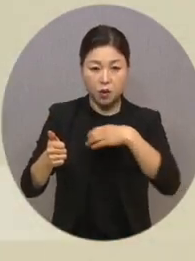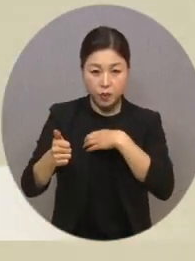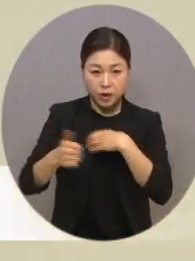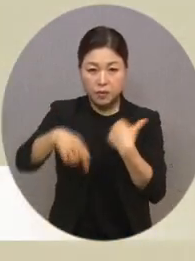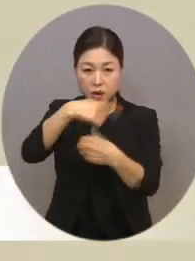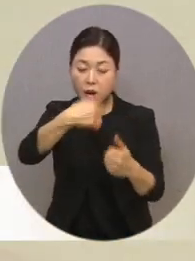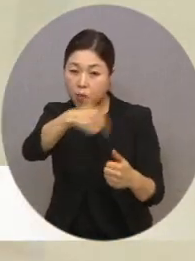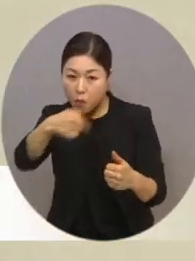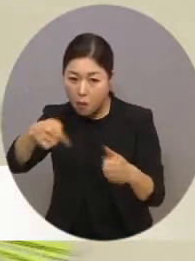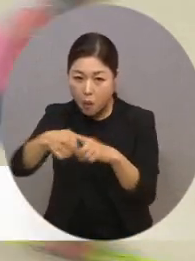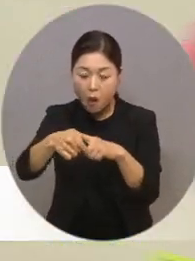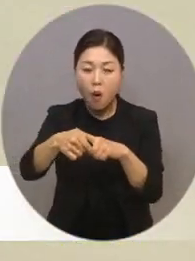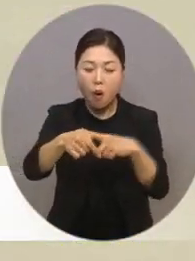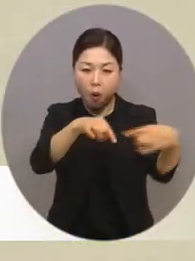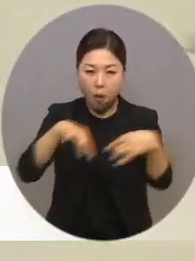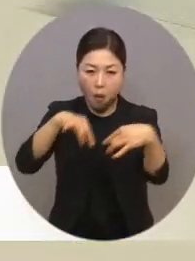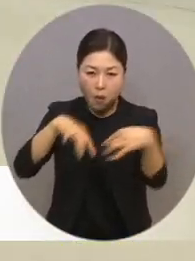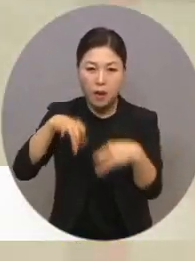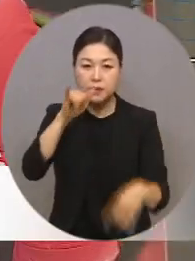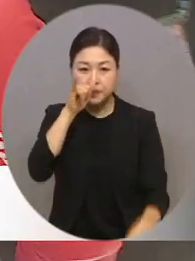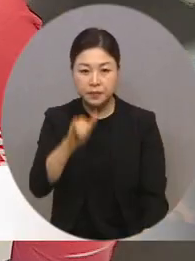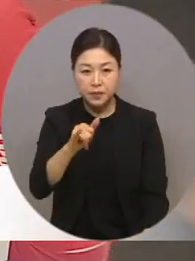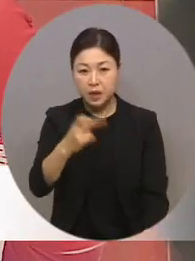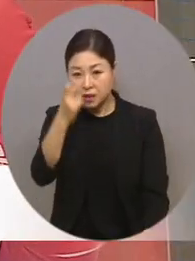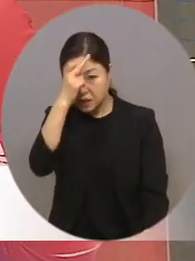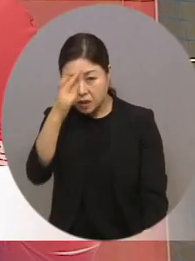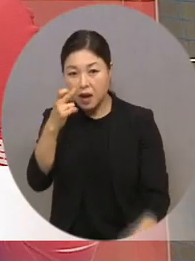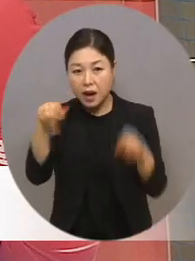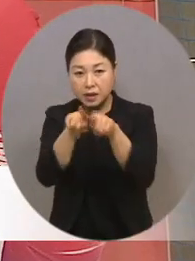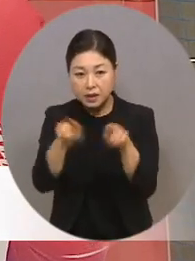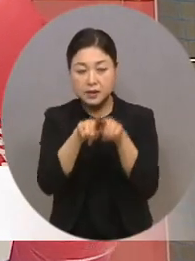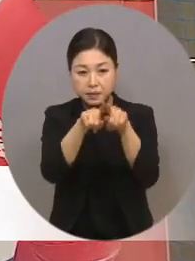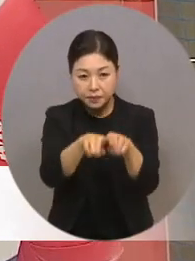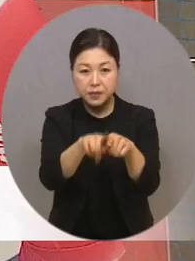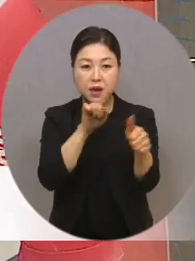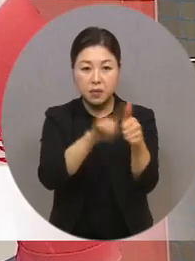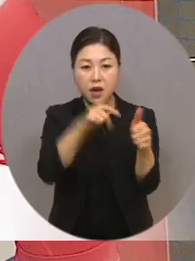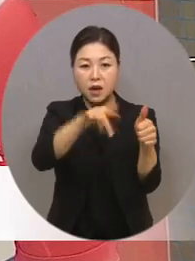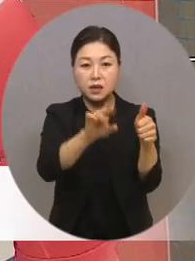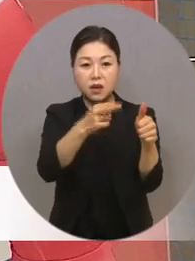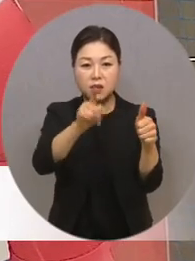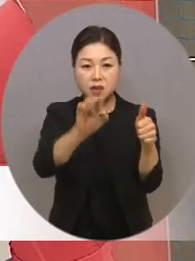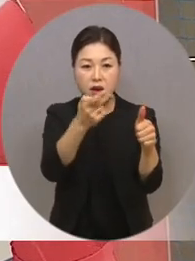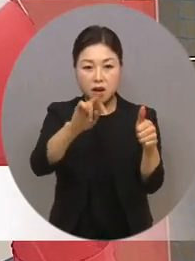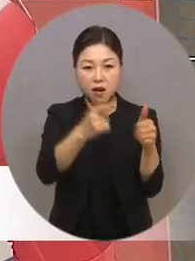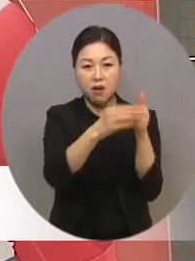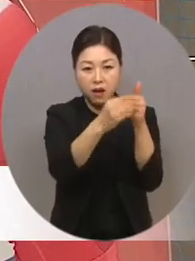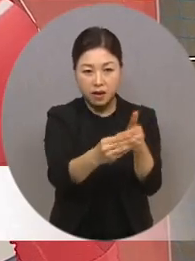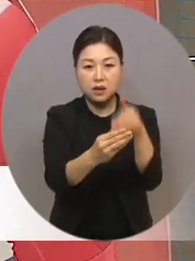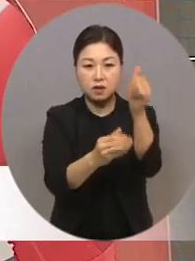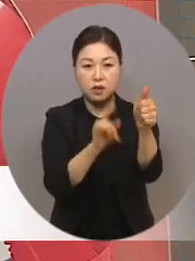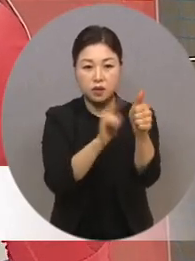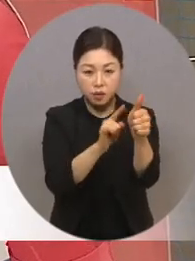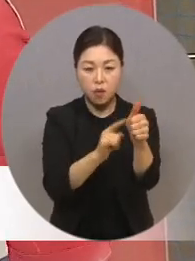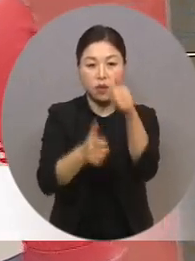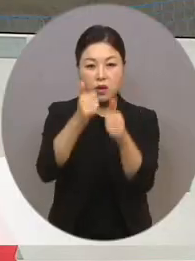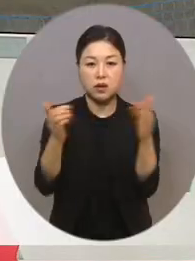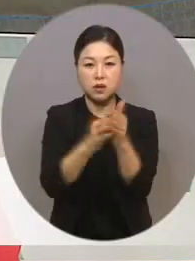전달합니다. 최사라 선수와 최상의 호흡을 보인 정상영 가이드러너도 경기 후 소감을